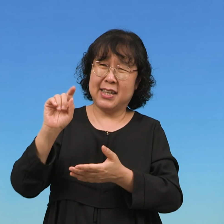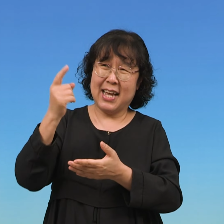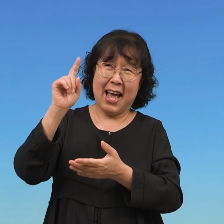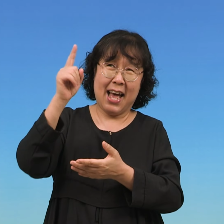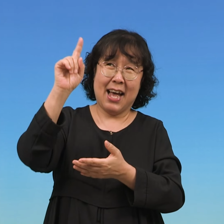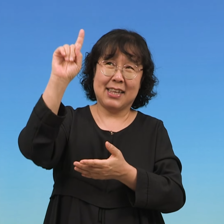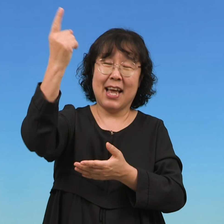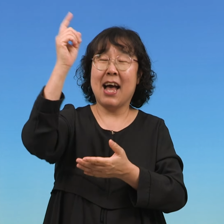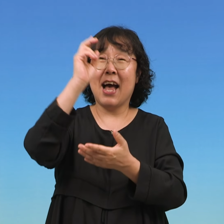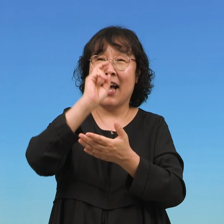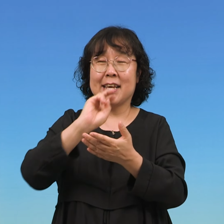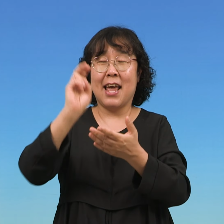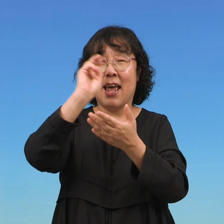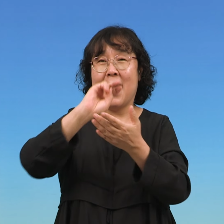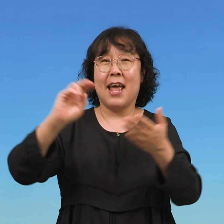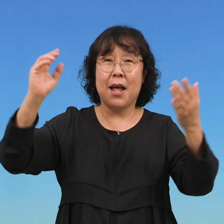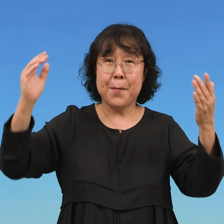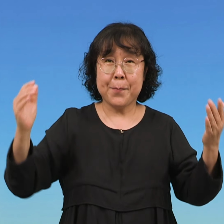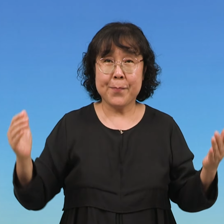찬양해서 주님의